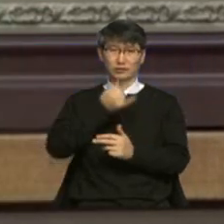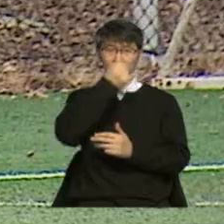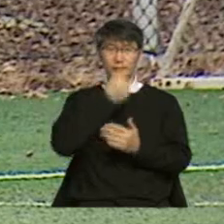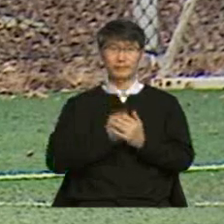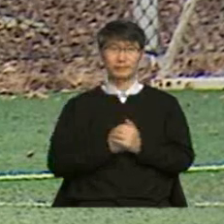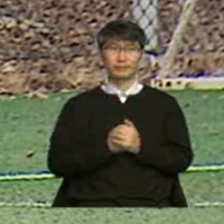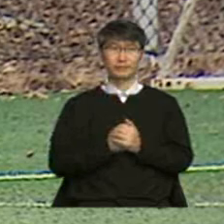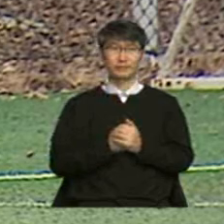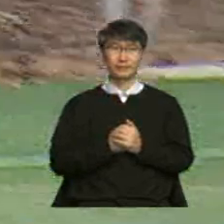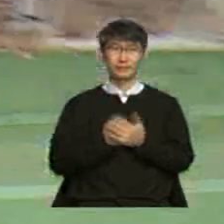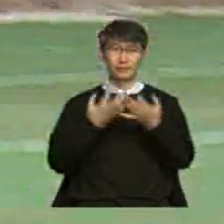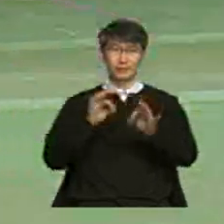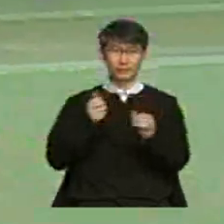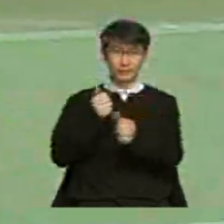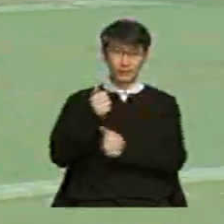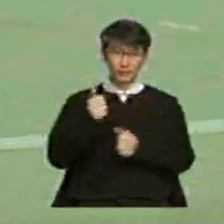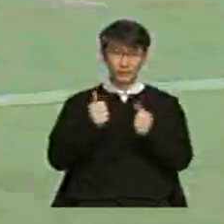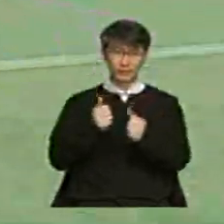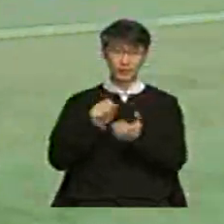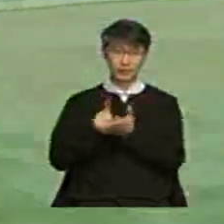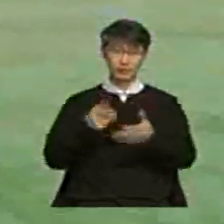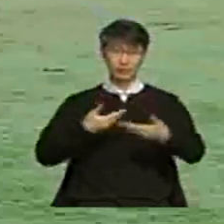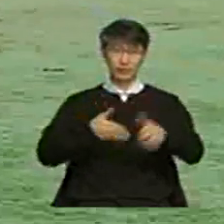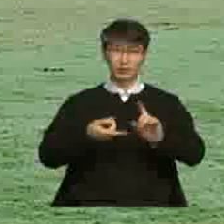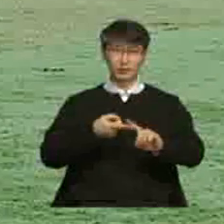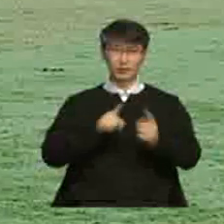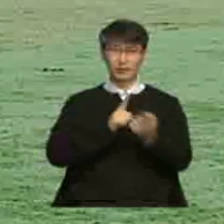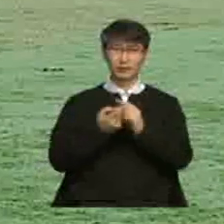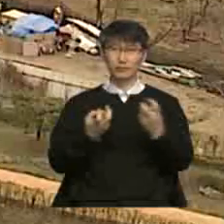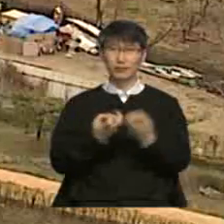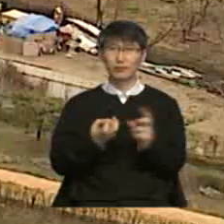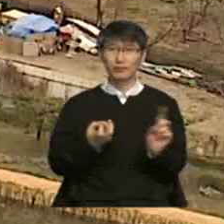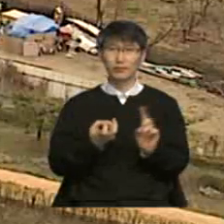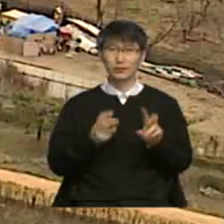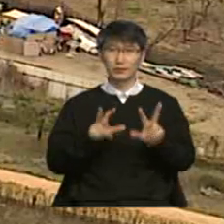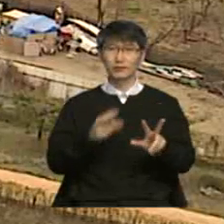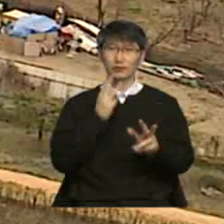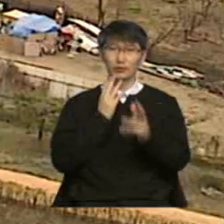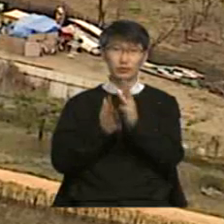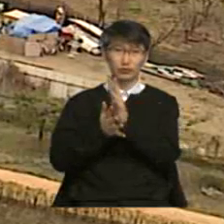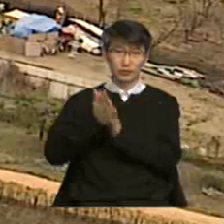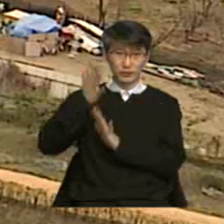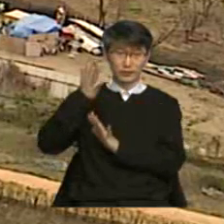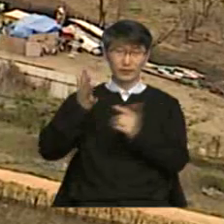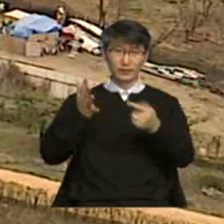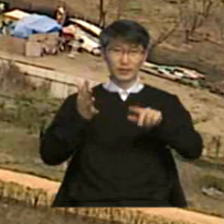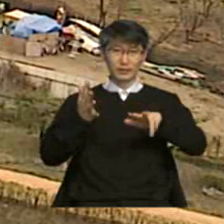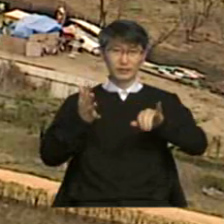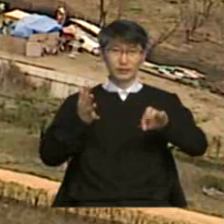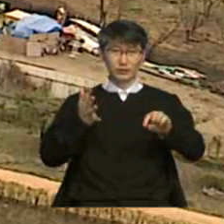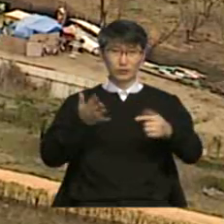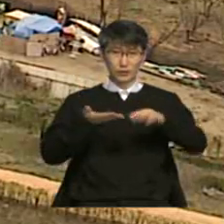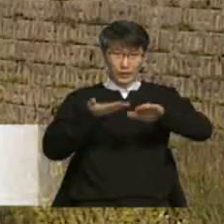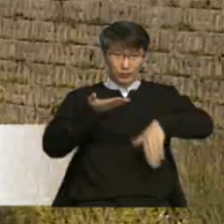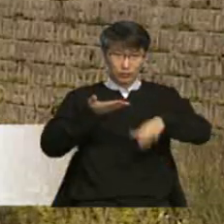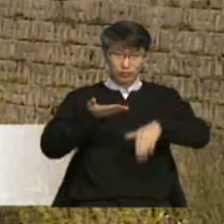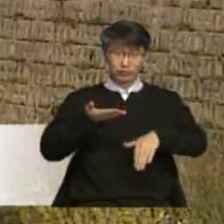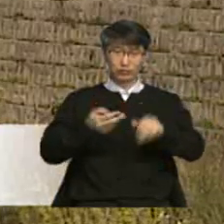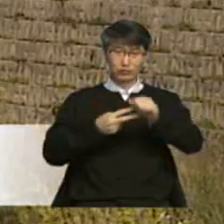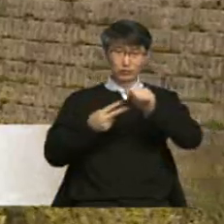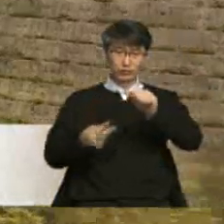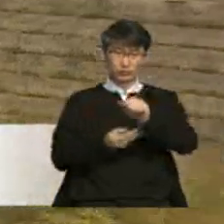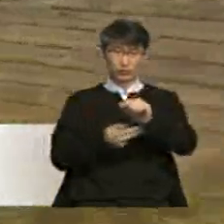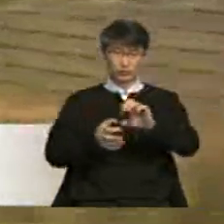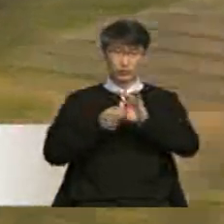있습니다. 김기석 의원은 축구장 조성에 대안도 제시했습니다. 현재 서울시에서 난지천 공원 하부와 향동천 연결을